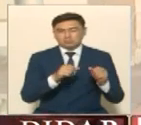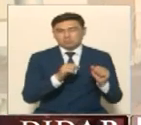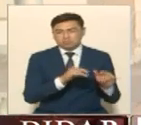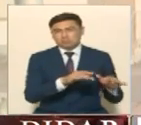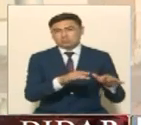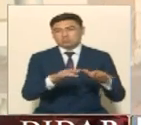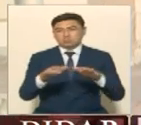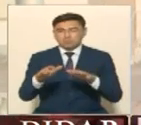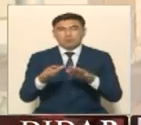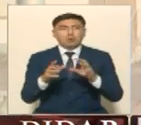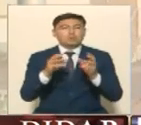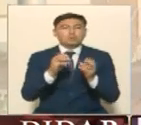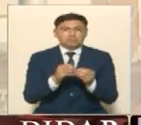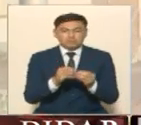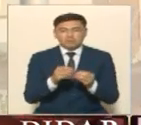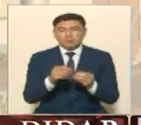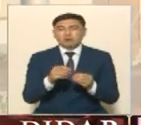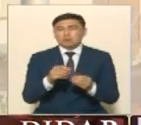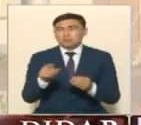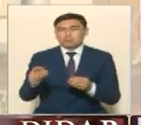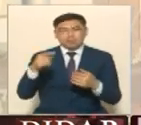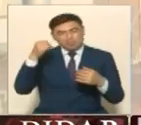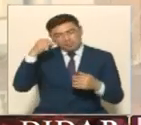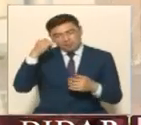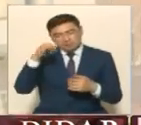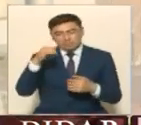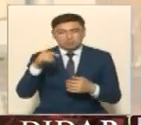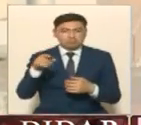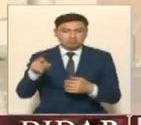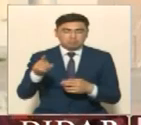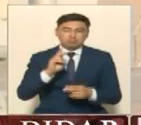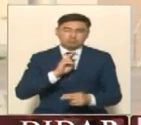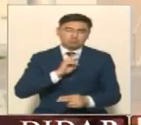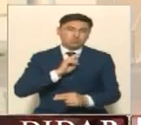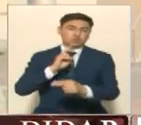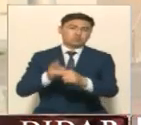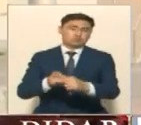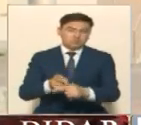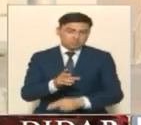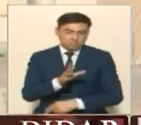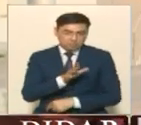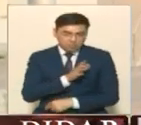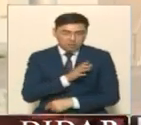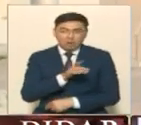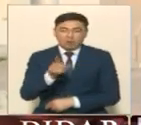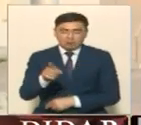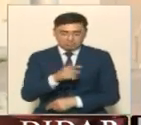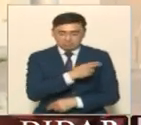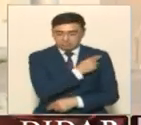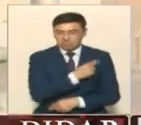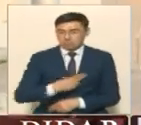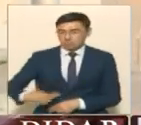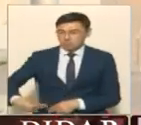айдың кафесіне қарсы тас жолда Toyota Hilux 545 автокөлігі жүргізушісі қауіпсіздік белдігін тақпағаны